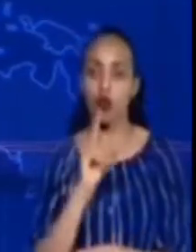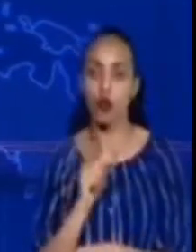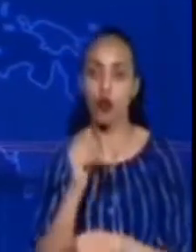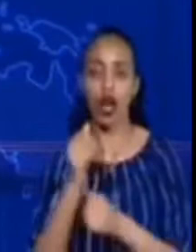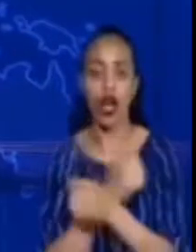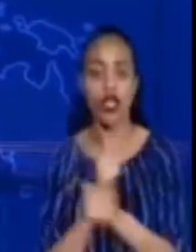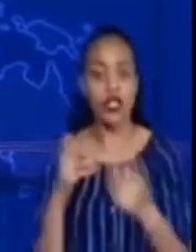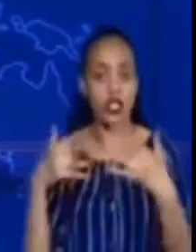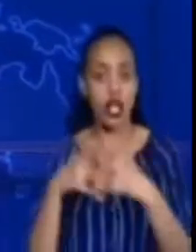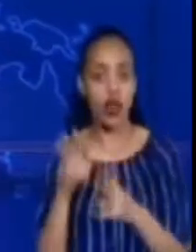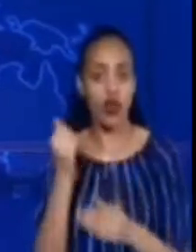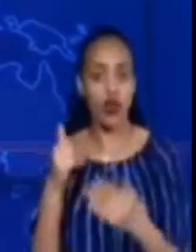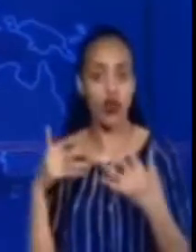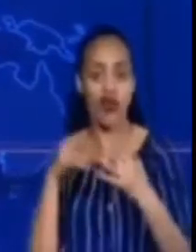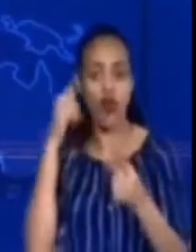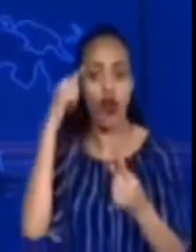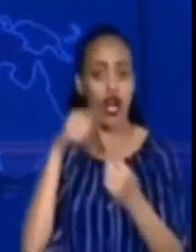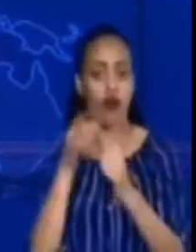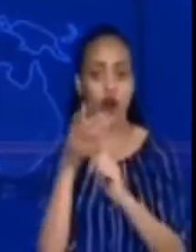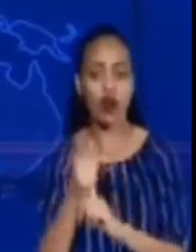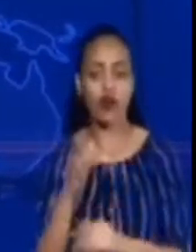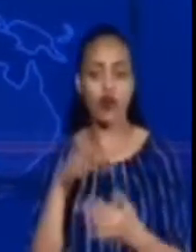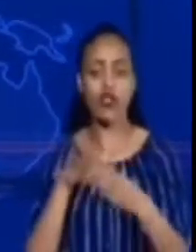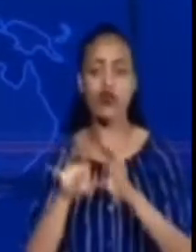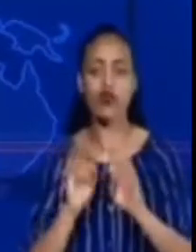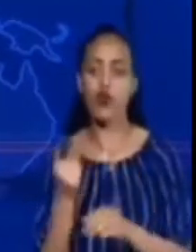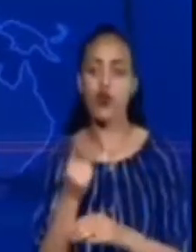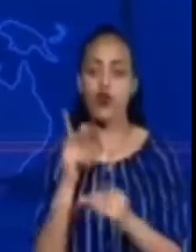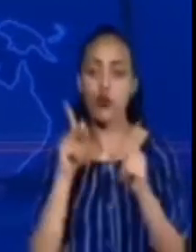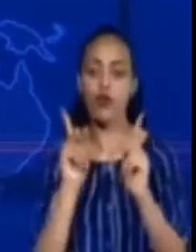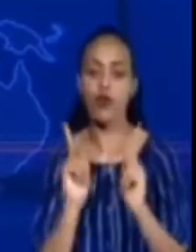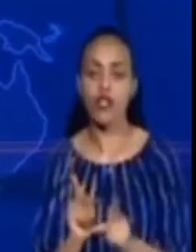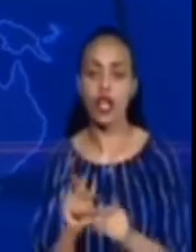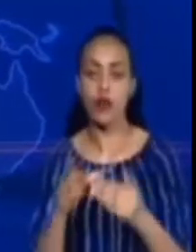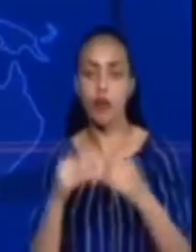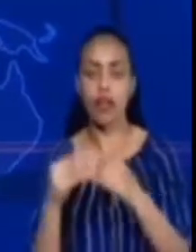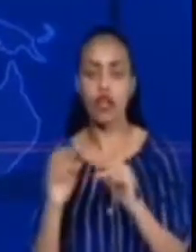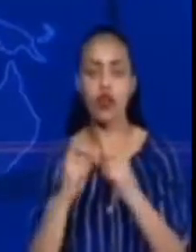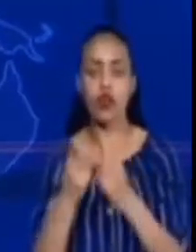ዲን ጀበል ፋጡማ ጀበሉ ነው አው ጀበሉ ነው ሰሜን ሸዋ ፋጡማ